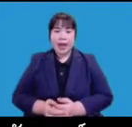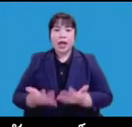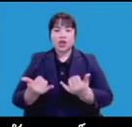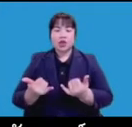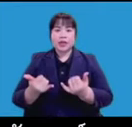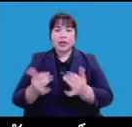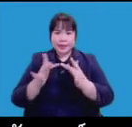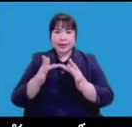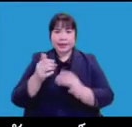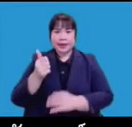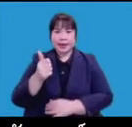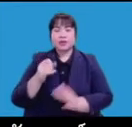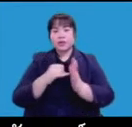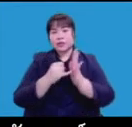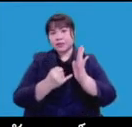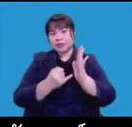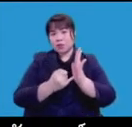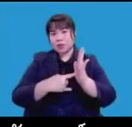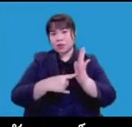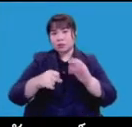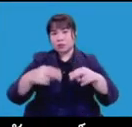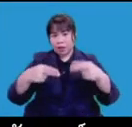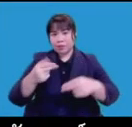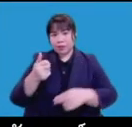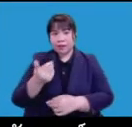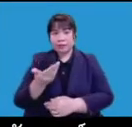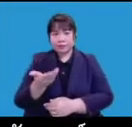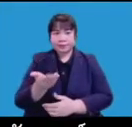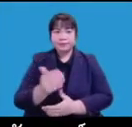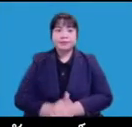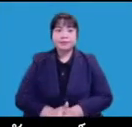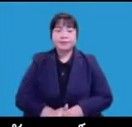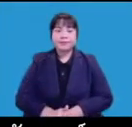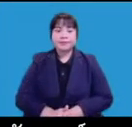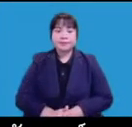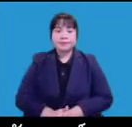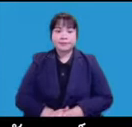เอาละครับสัญญาณจากสมุทรสงครามมาแล้วนะครับเชิญต่อเลยครับ